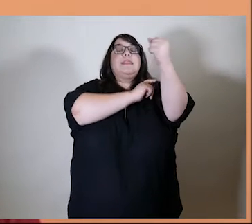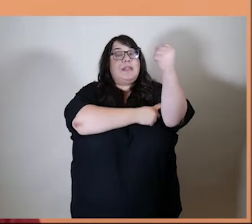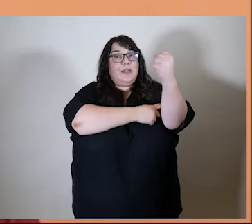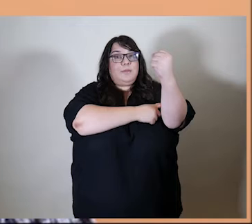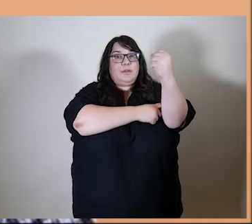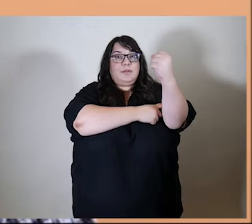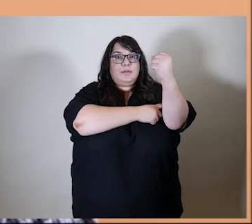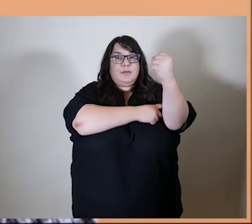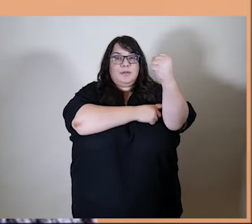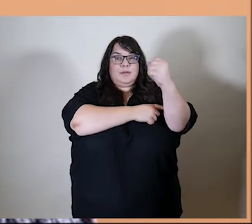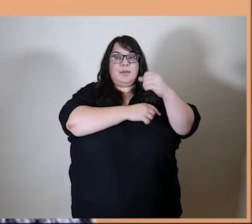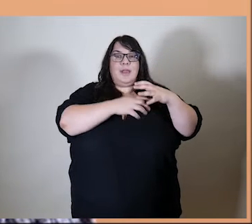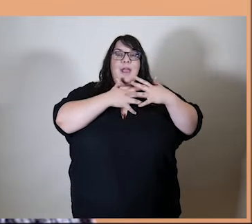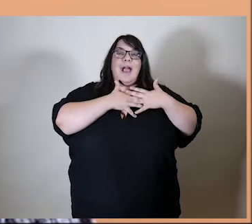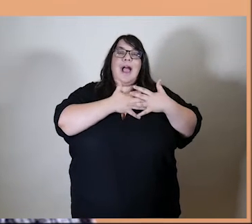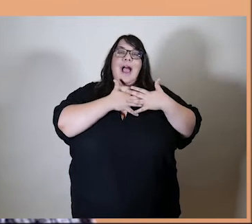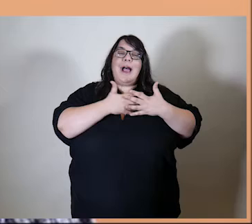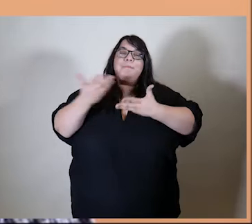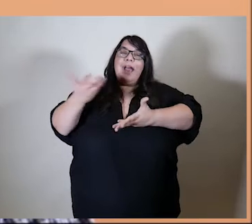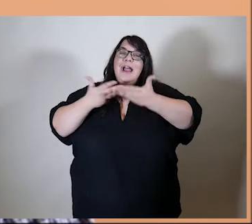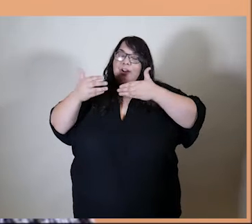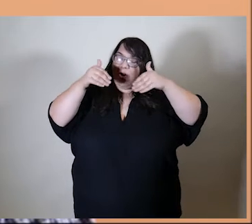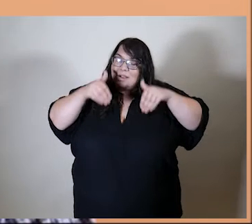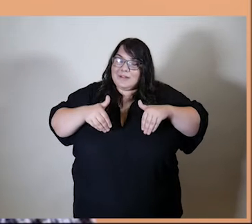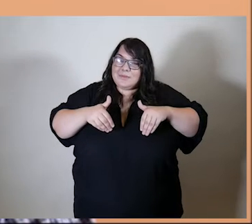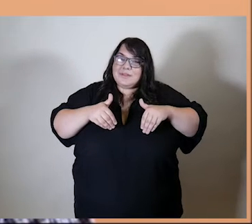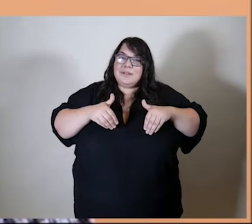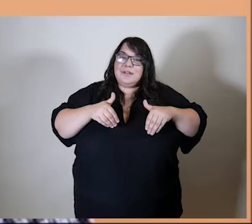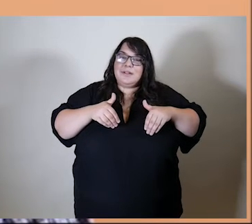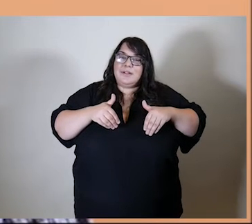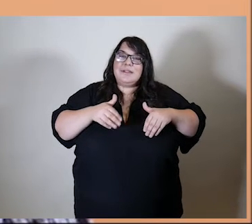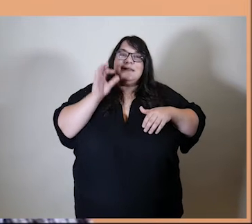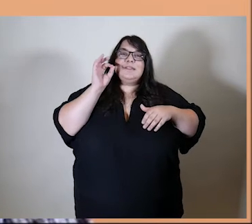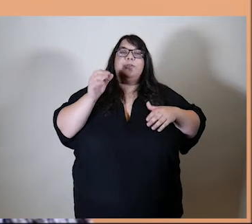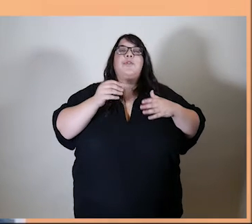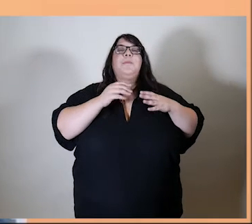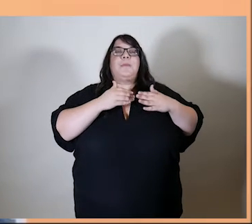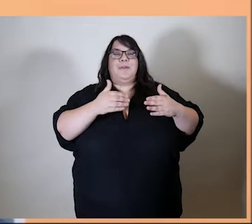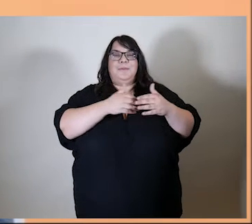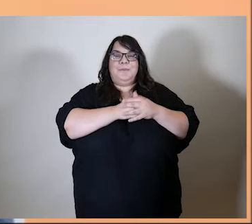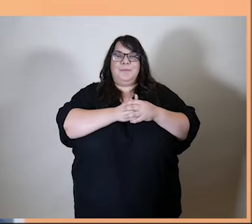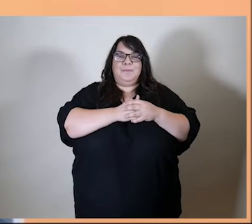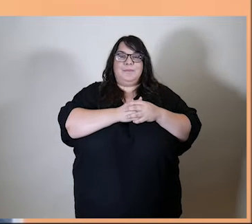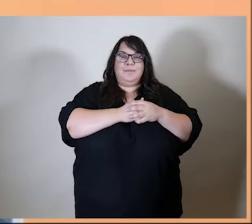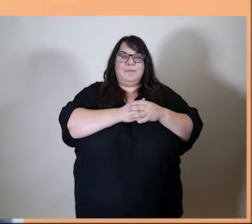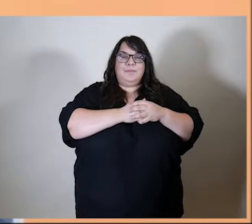δύναμη, αγάπη, αλληλοεκτίμηση και σίγουρο μέλλον.